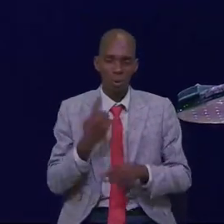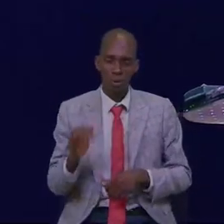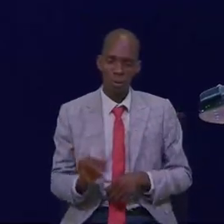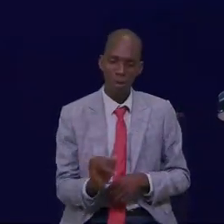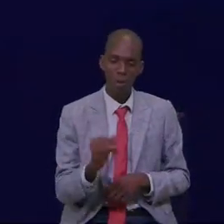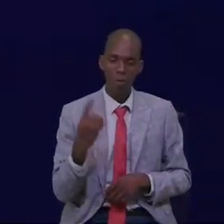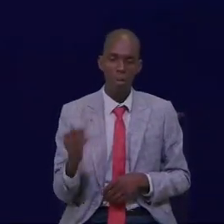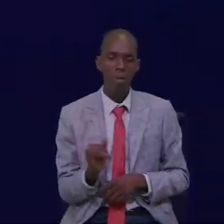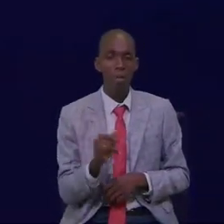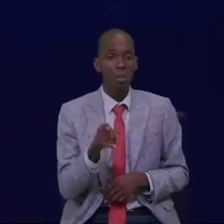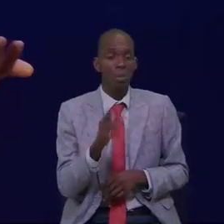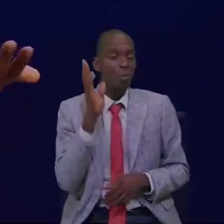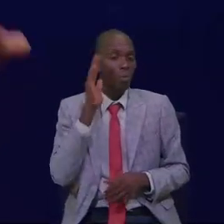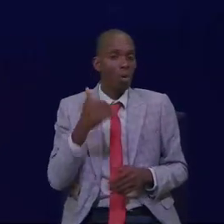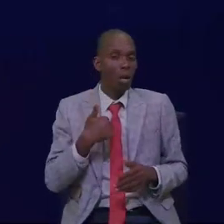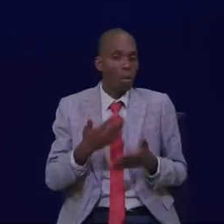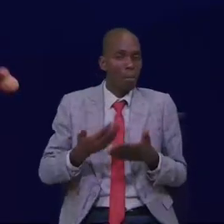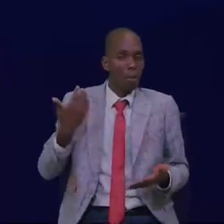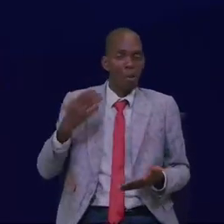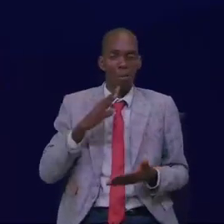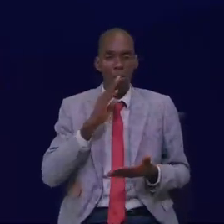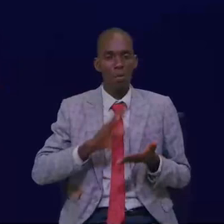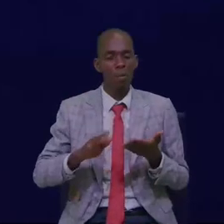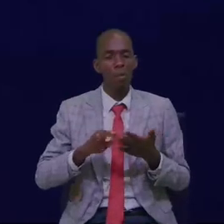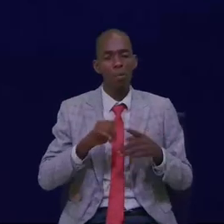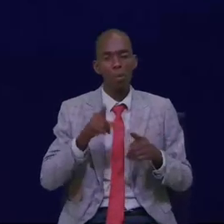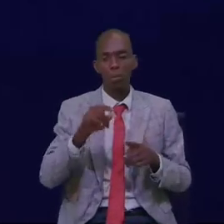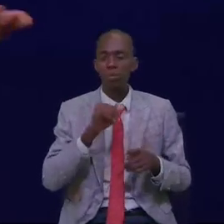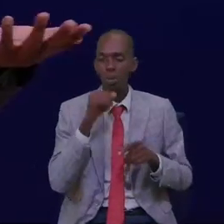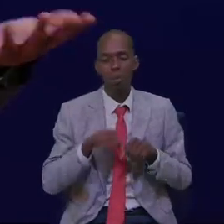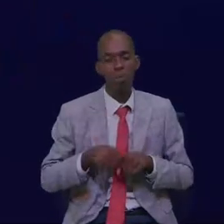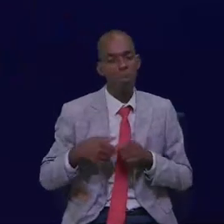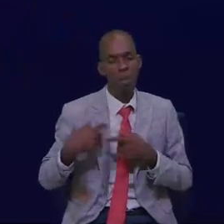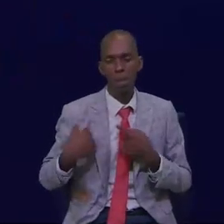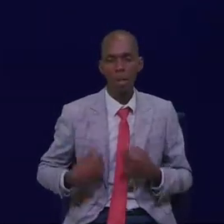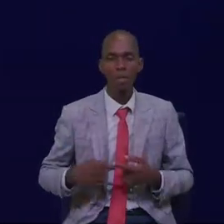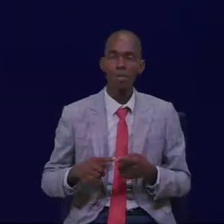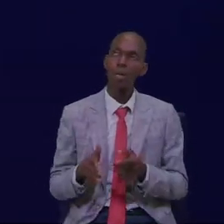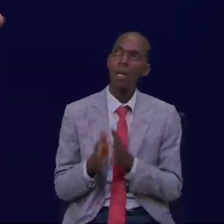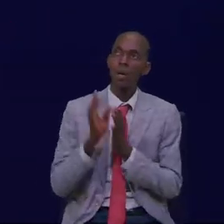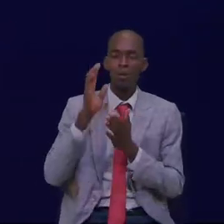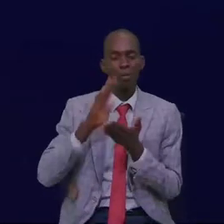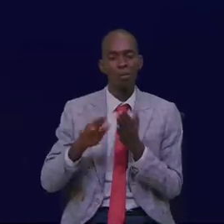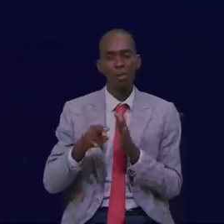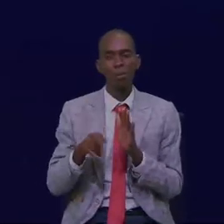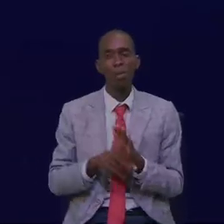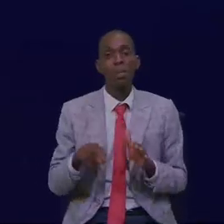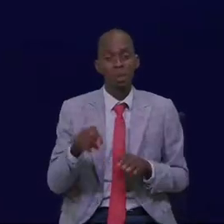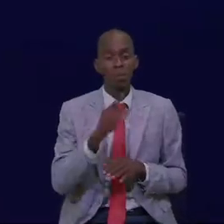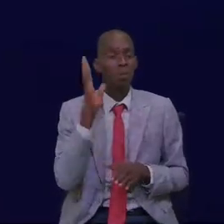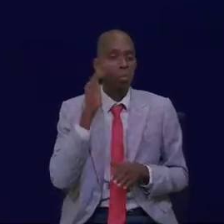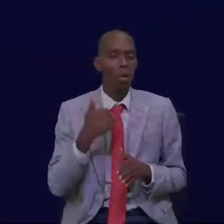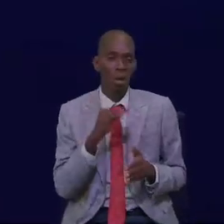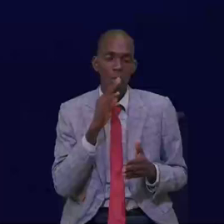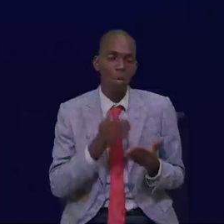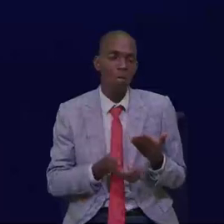ils pourraient être pardonnés, mais ils ne sont pas brisés dans le cœur. Ils pouvaient être sauvés, mais ils n'ont